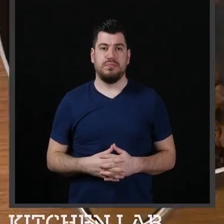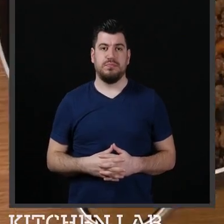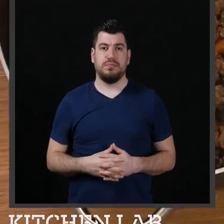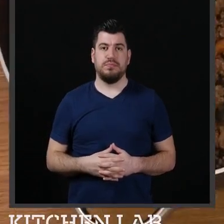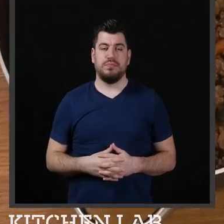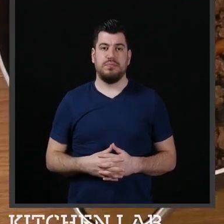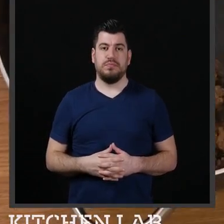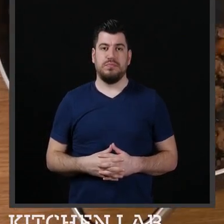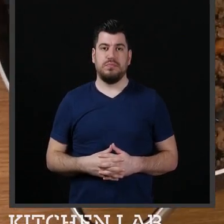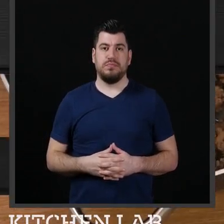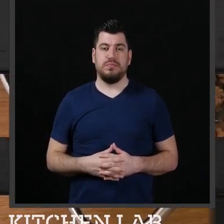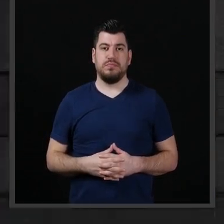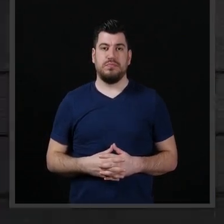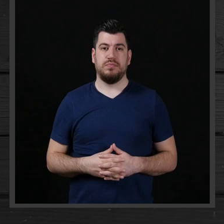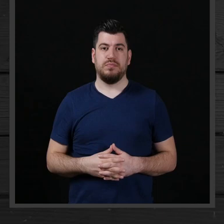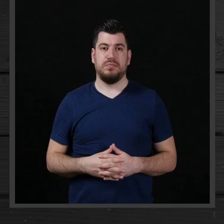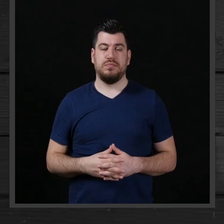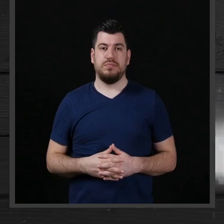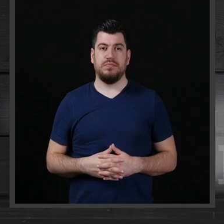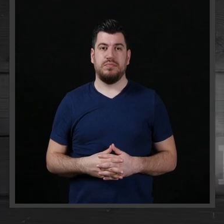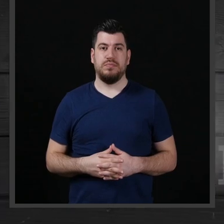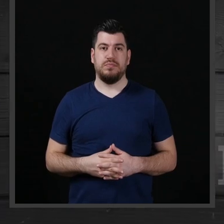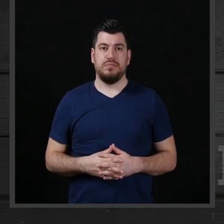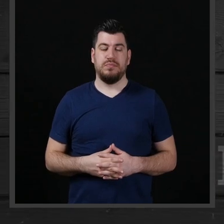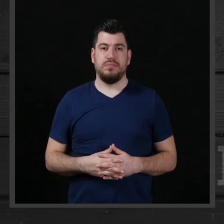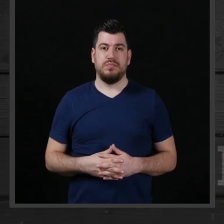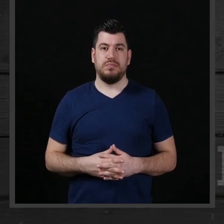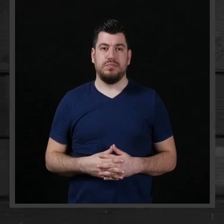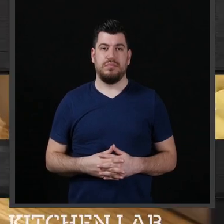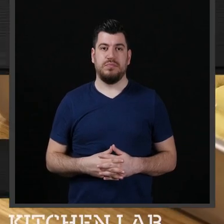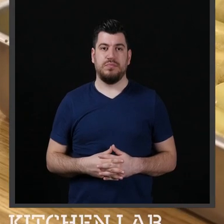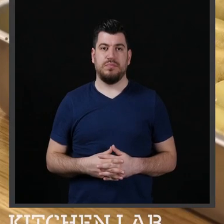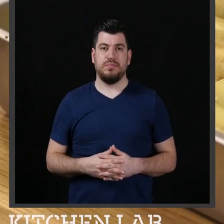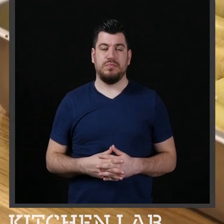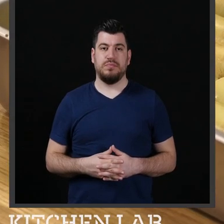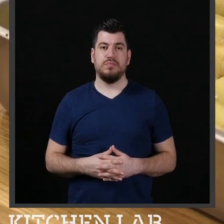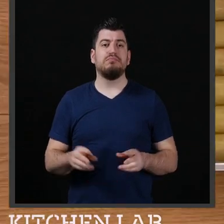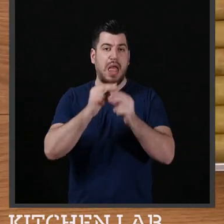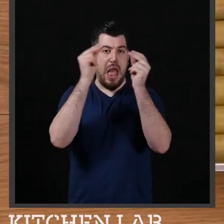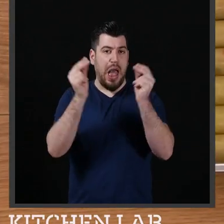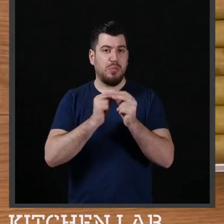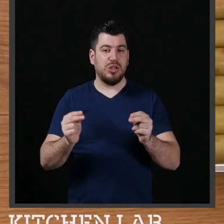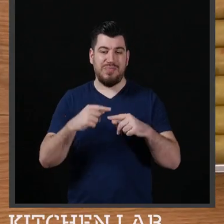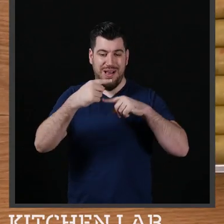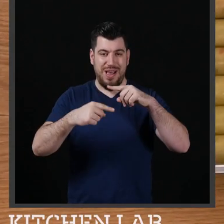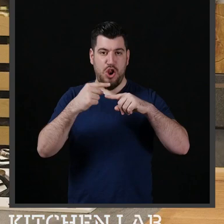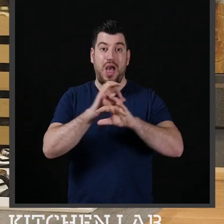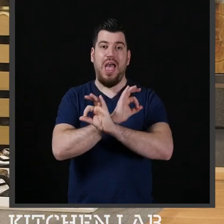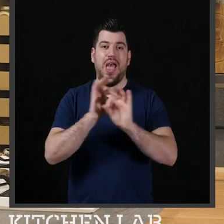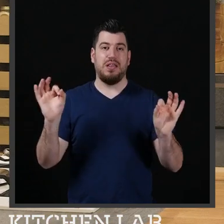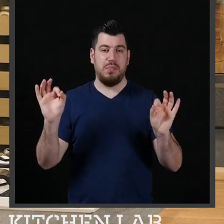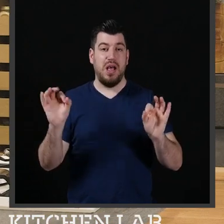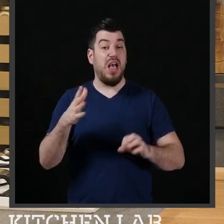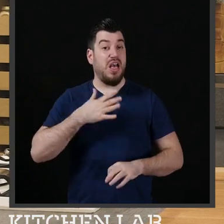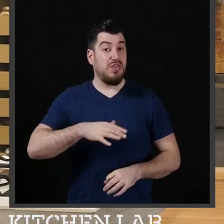Και και τα κανελόνια μου είναι έτοιμα. Θέλω να καταλάβετε